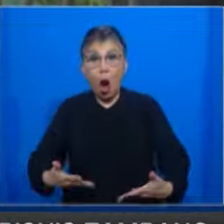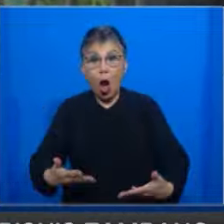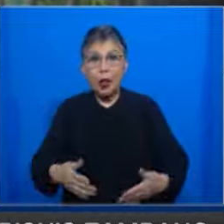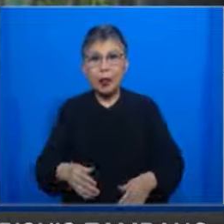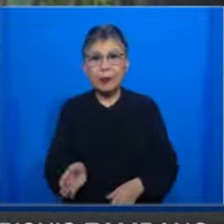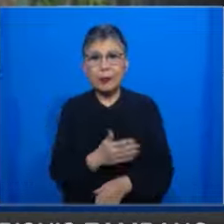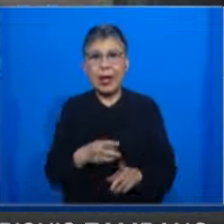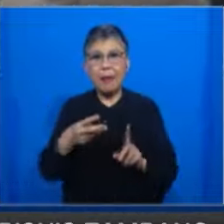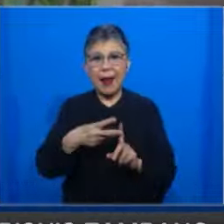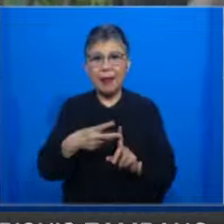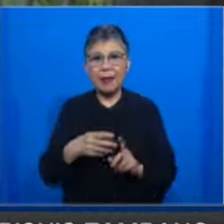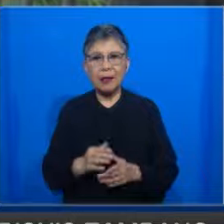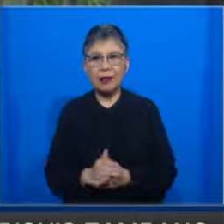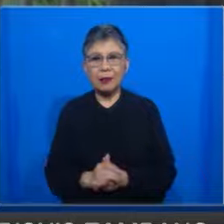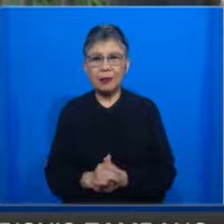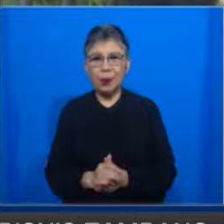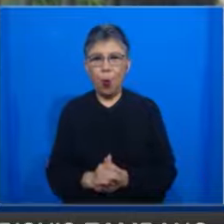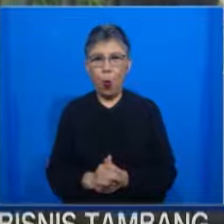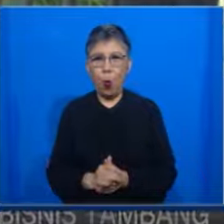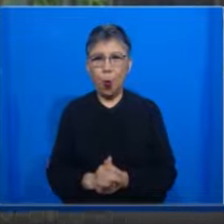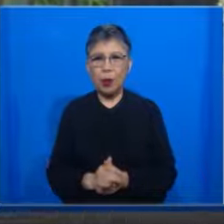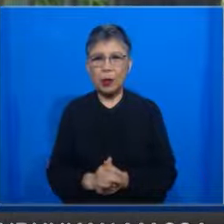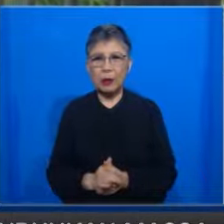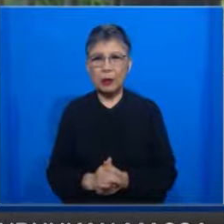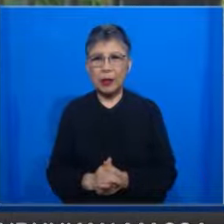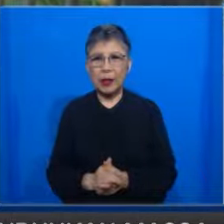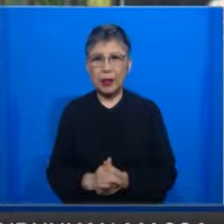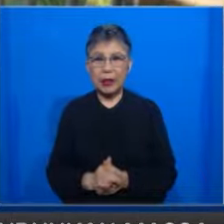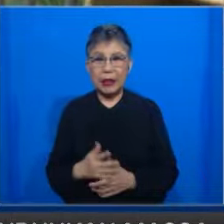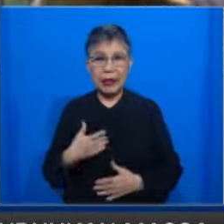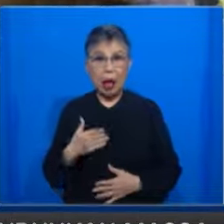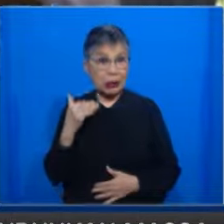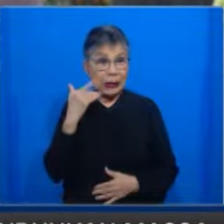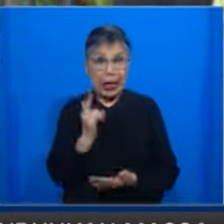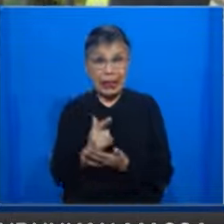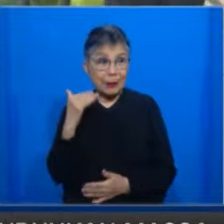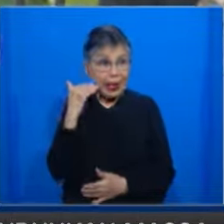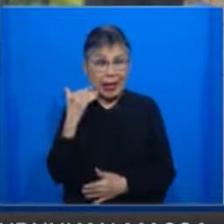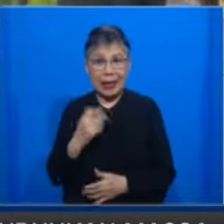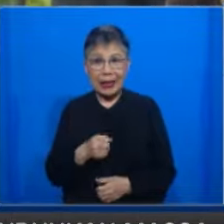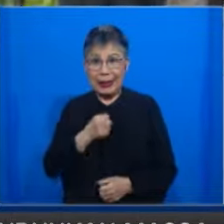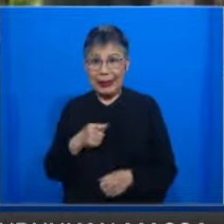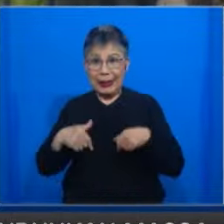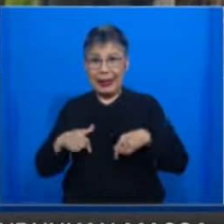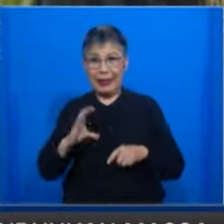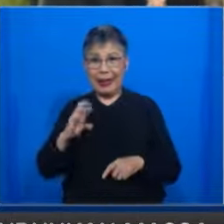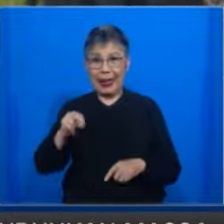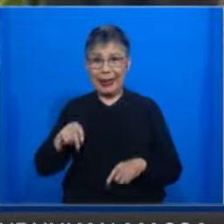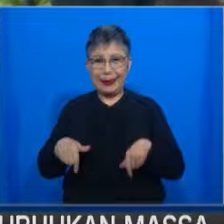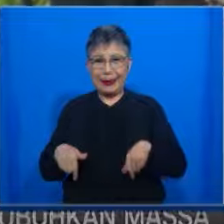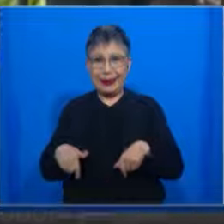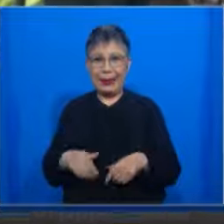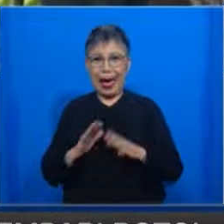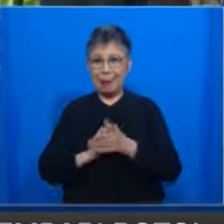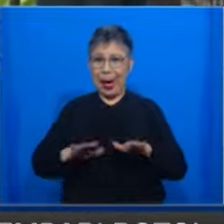pagar. Dan kita harus tetap menjaga posisi ataupun situasi di tempat yang